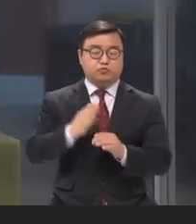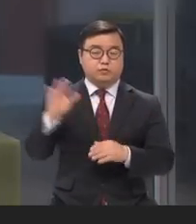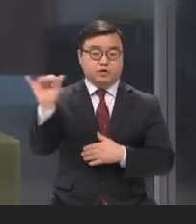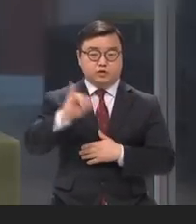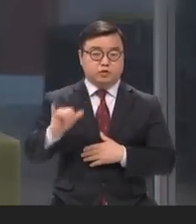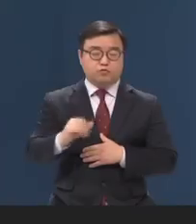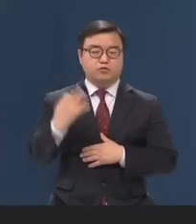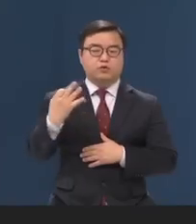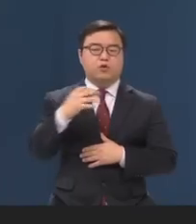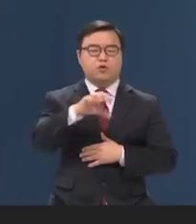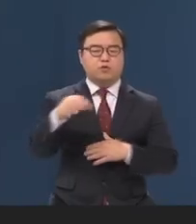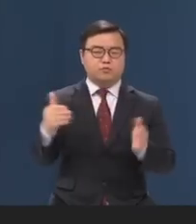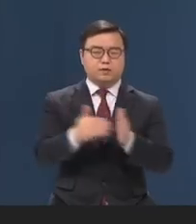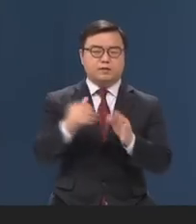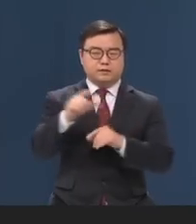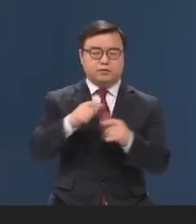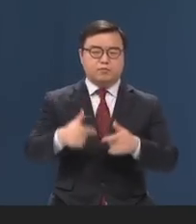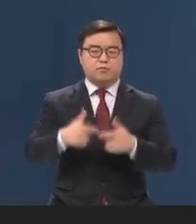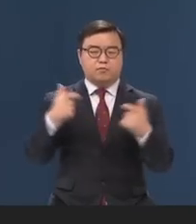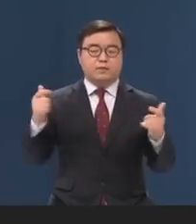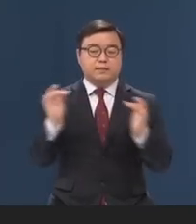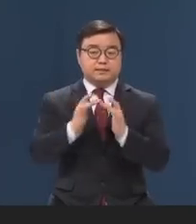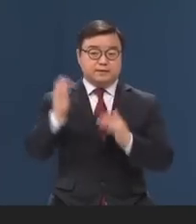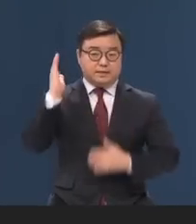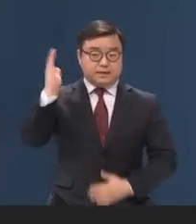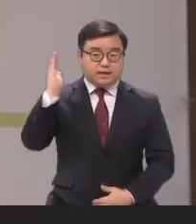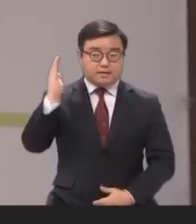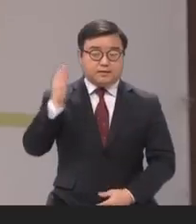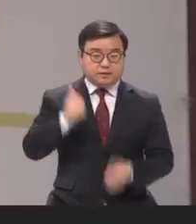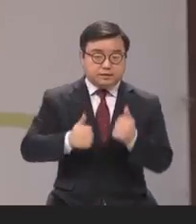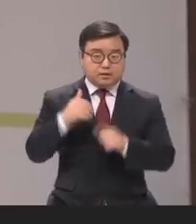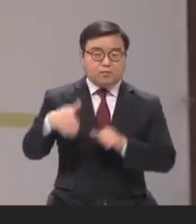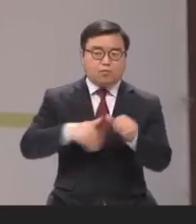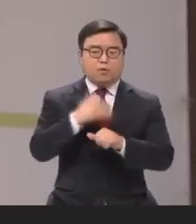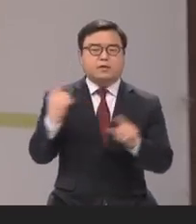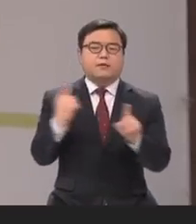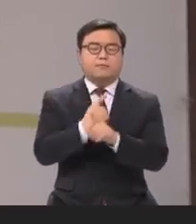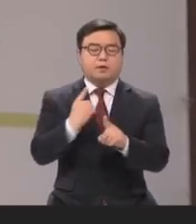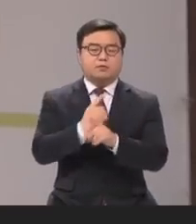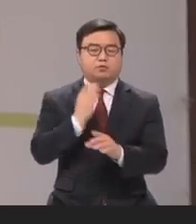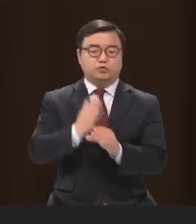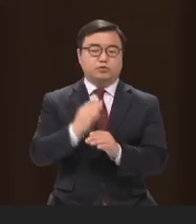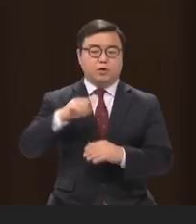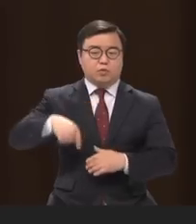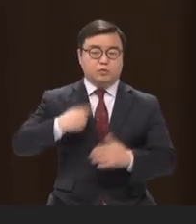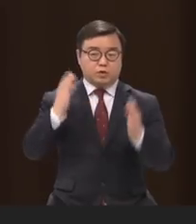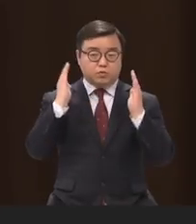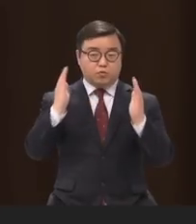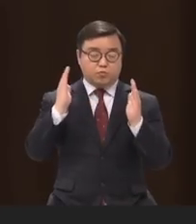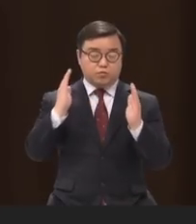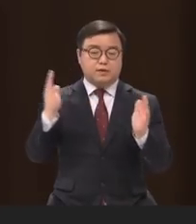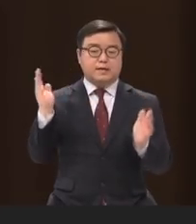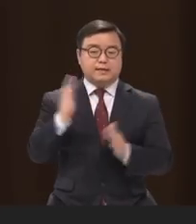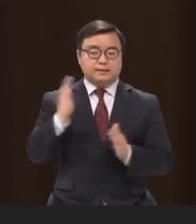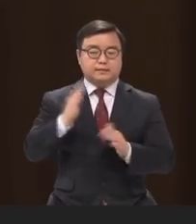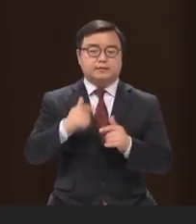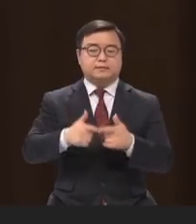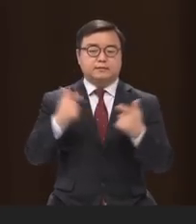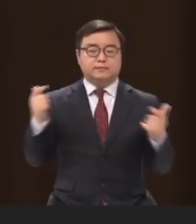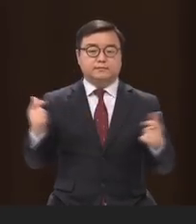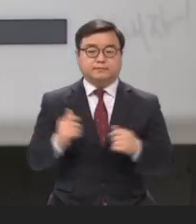14곳으로 확대했습니다. 인터넷 강의 등 입시 환경이 바뀌면서 혼자 공부하는 독학 재수생이 늘고 있기